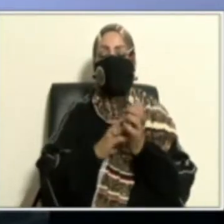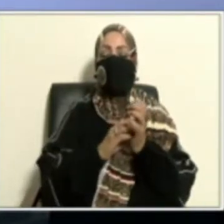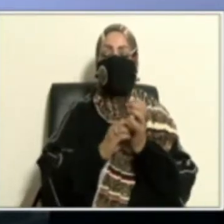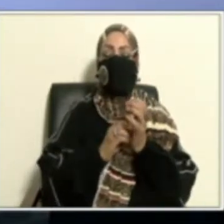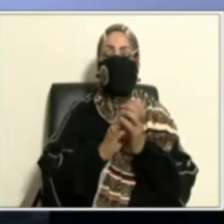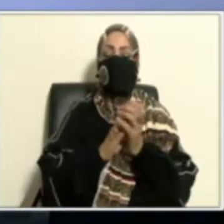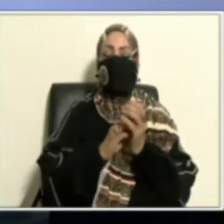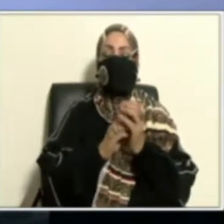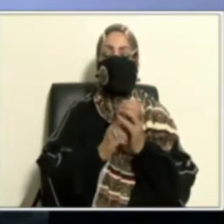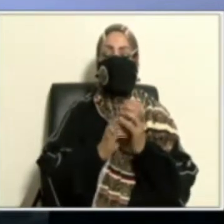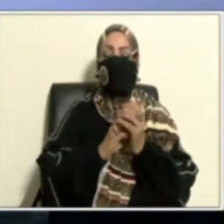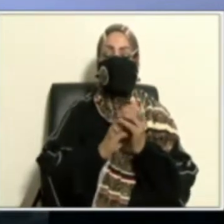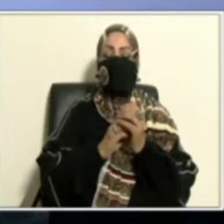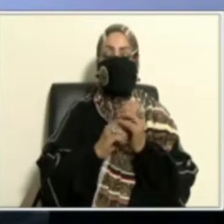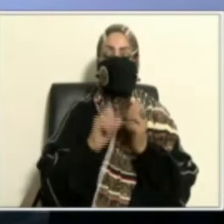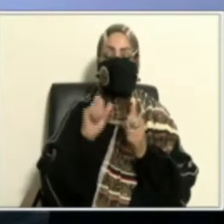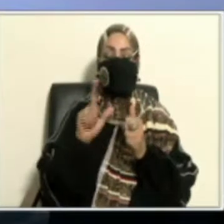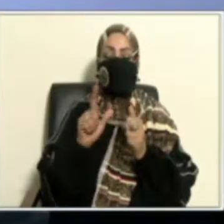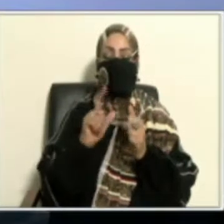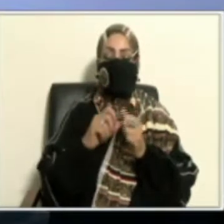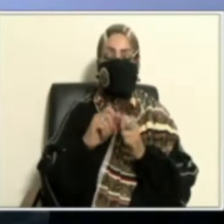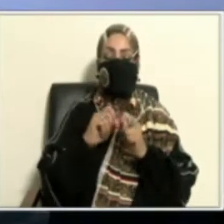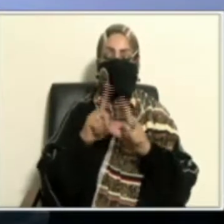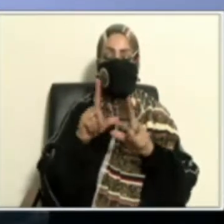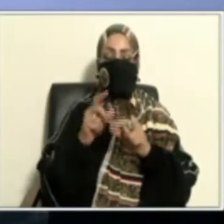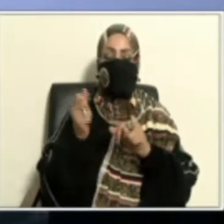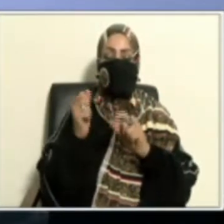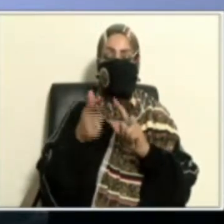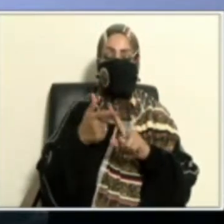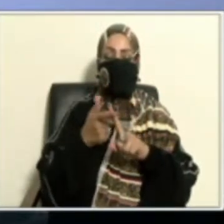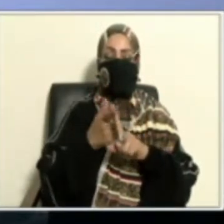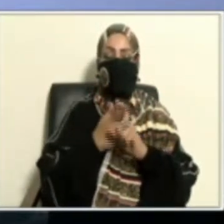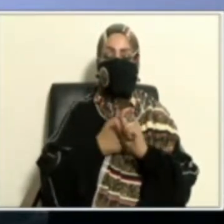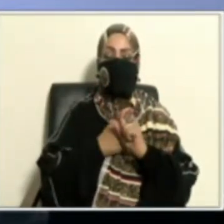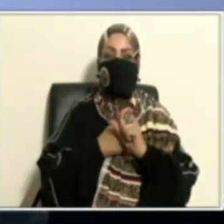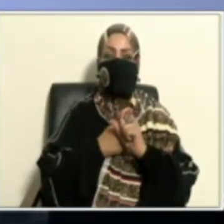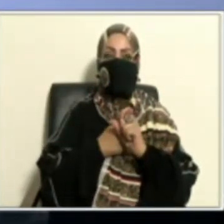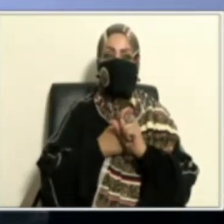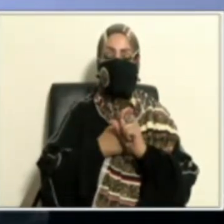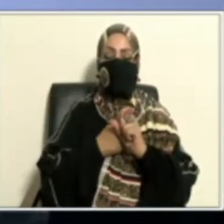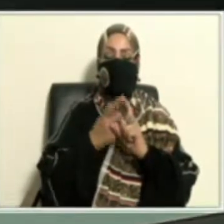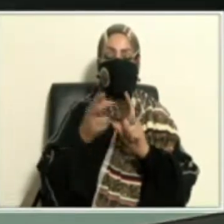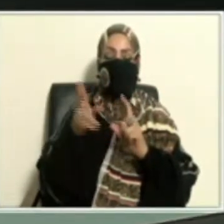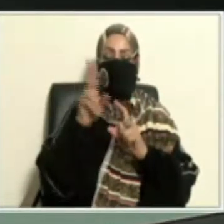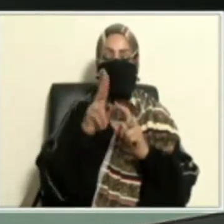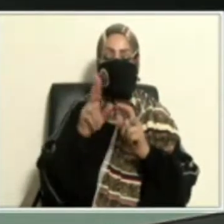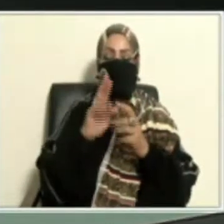يعني هل يعني هل يجوز صلاة إذا حضر عشاء يعني؟